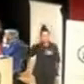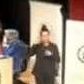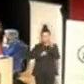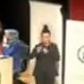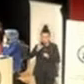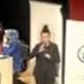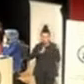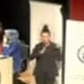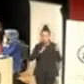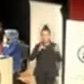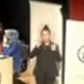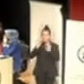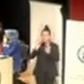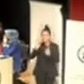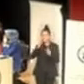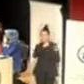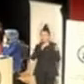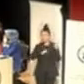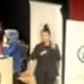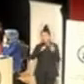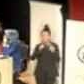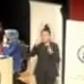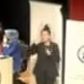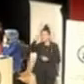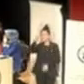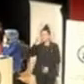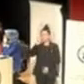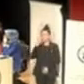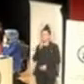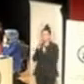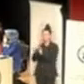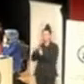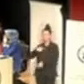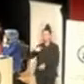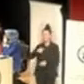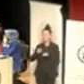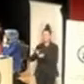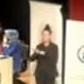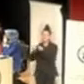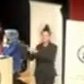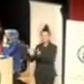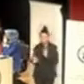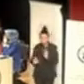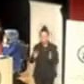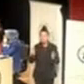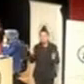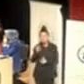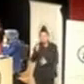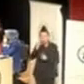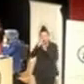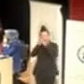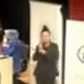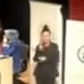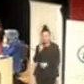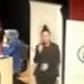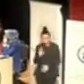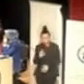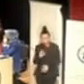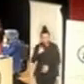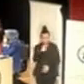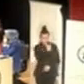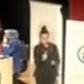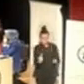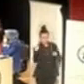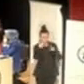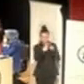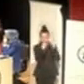engelli özel bir eğitim veriyor. Aslında belki çok ütopik bir hedef olacak ama buna bile katkı sunabilsek